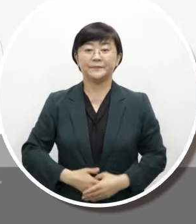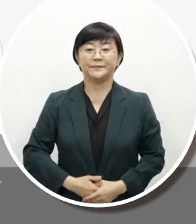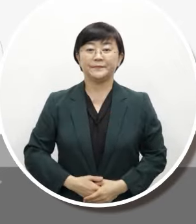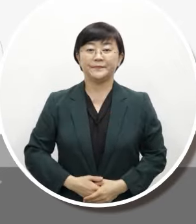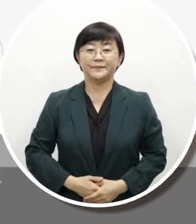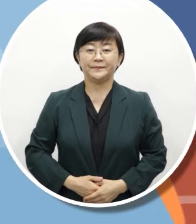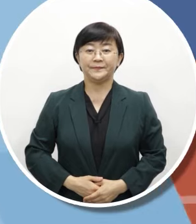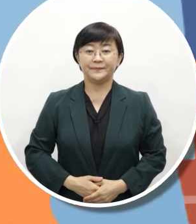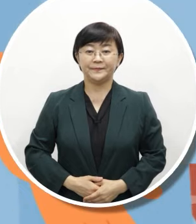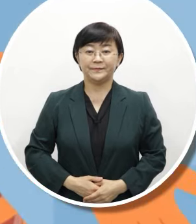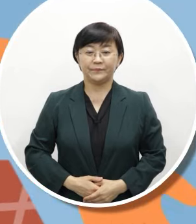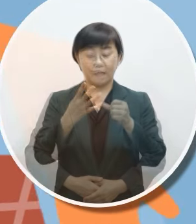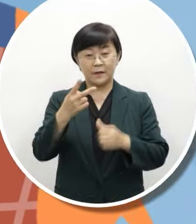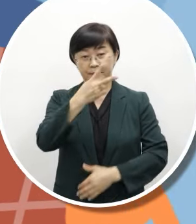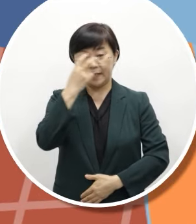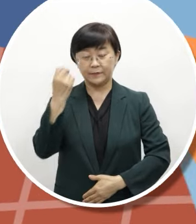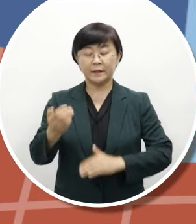있습니다.